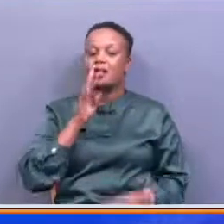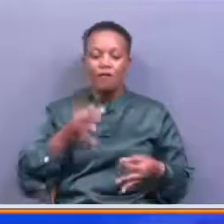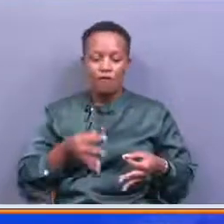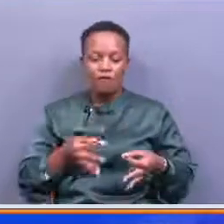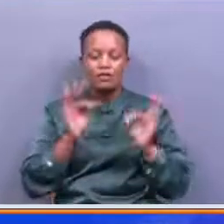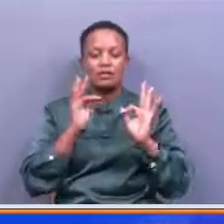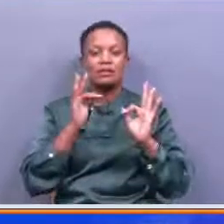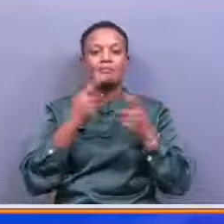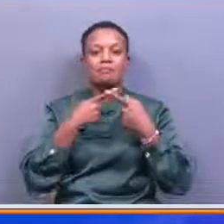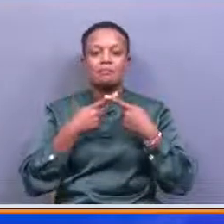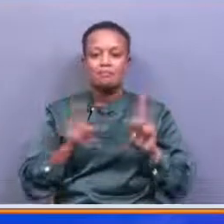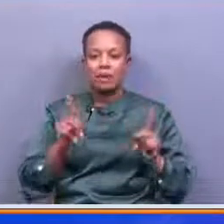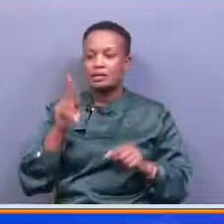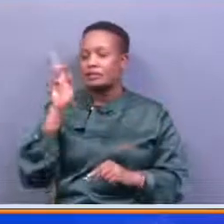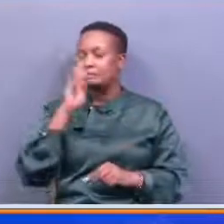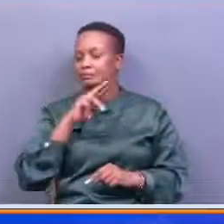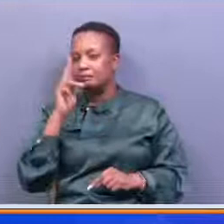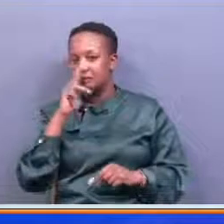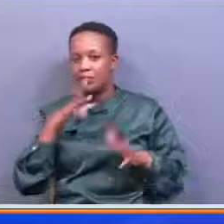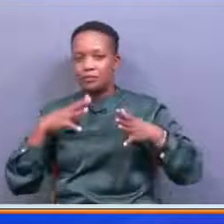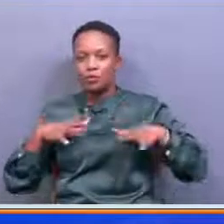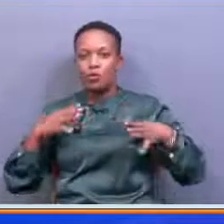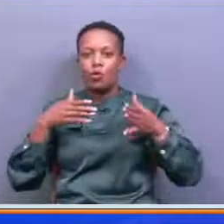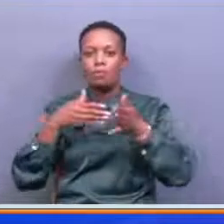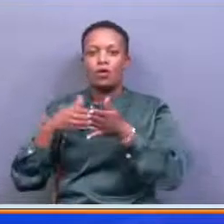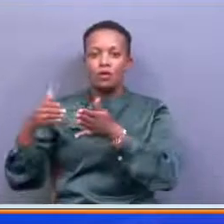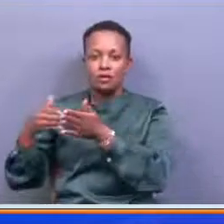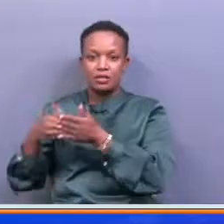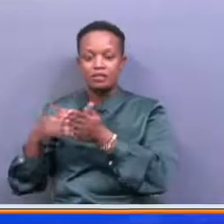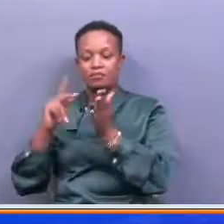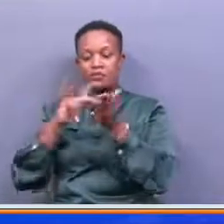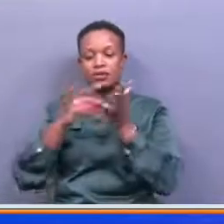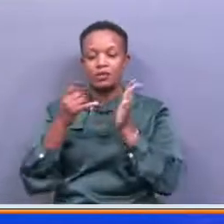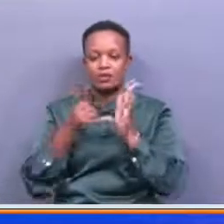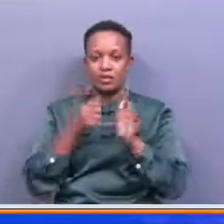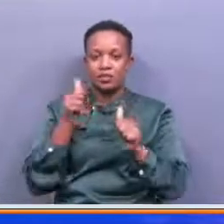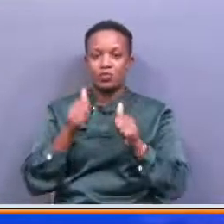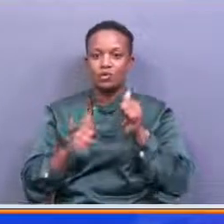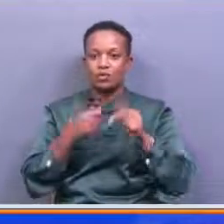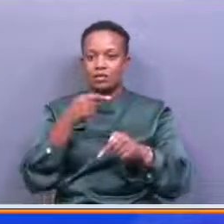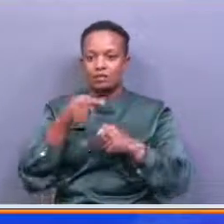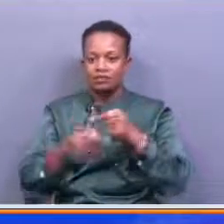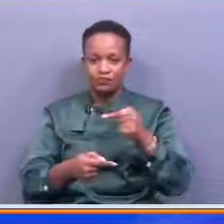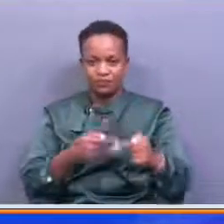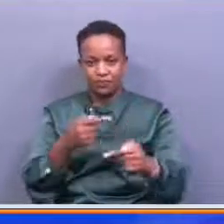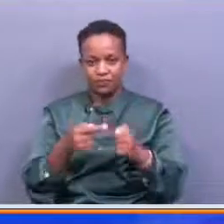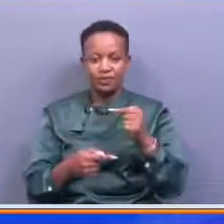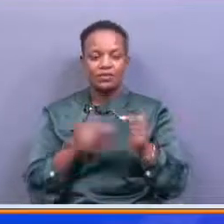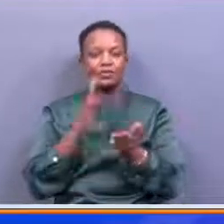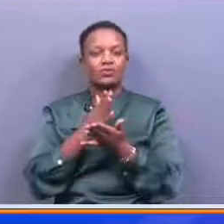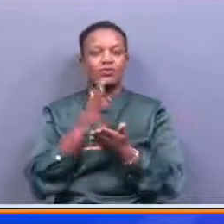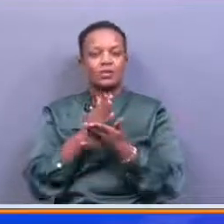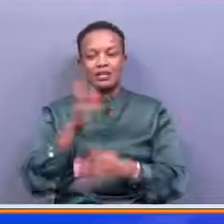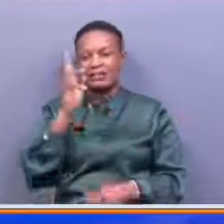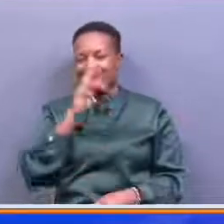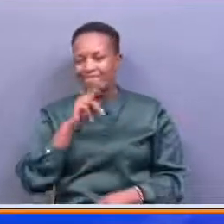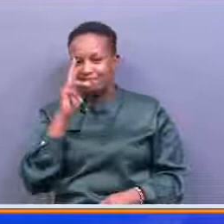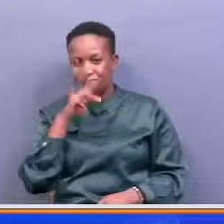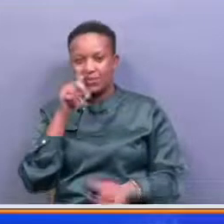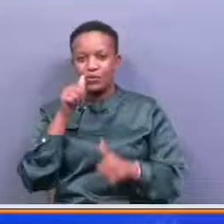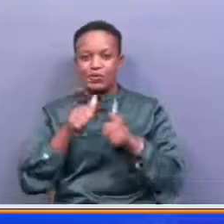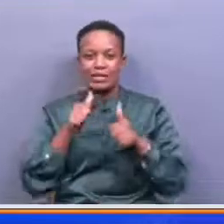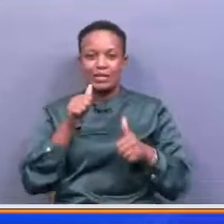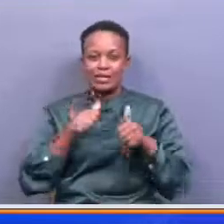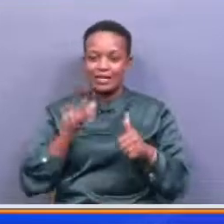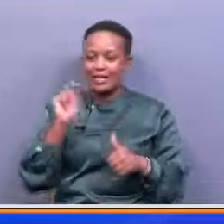kuwakejeli wananchi waliompinga katika miradi ya maendeleo aliyokuwa akiendeleza. Kejeli ambazo kwa kweli ziliwaacha Wakenya wakivunja